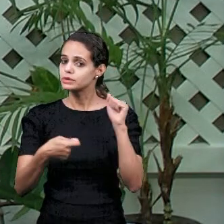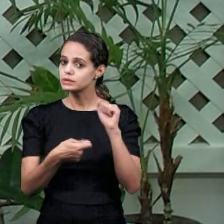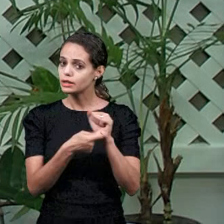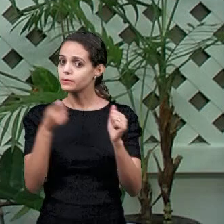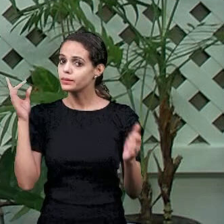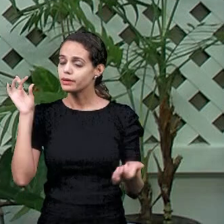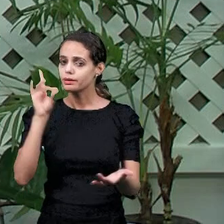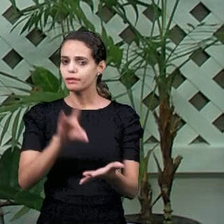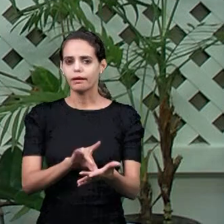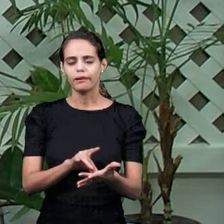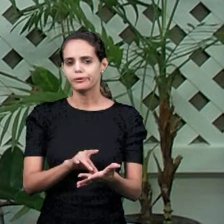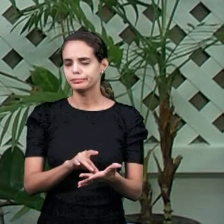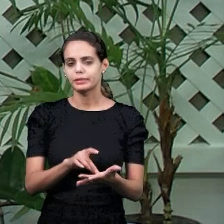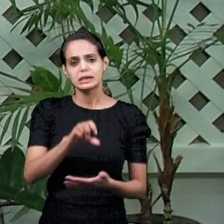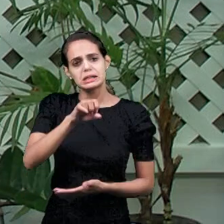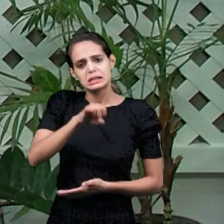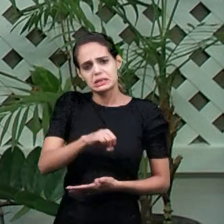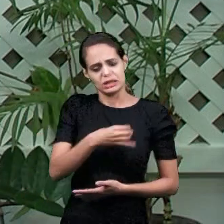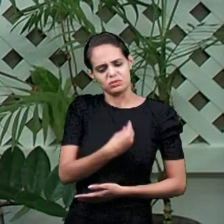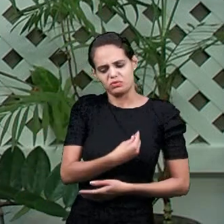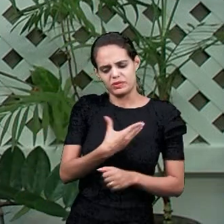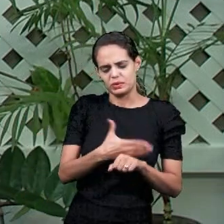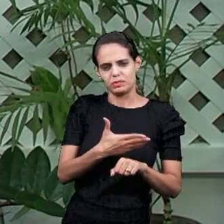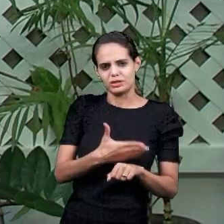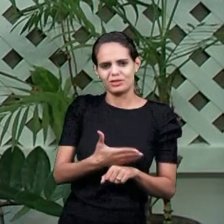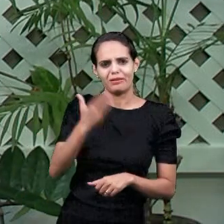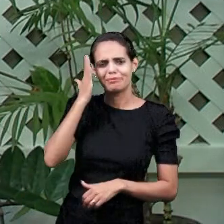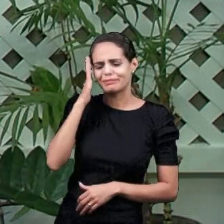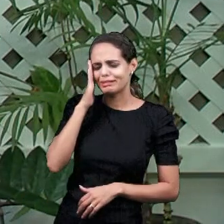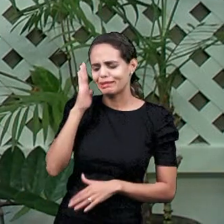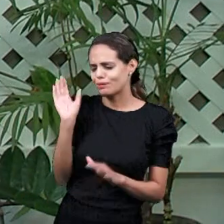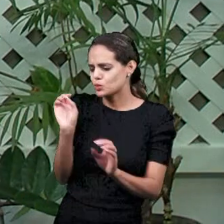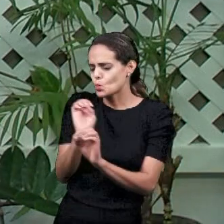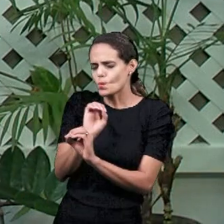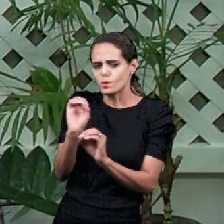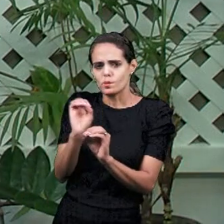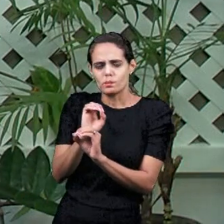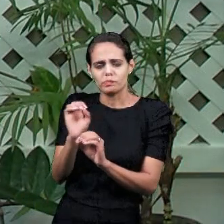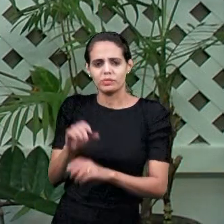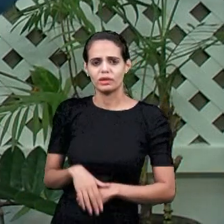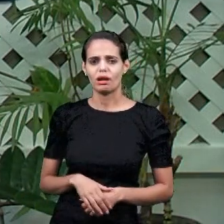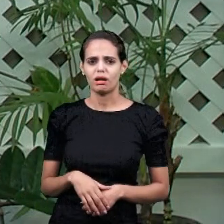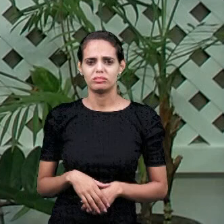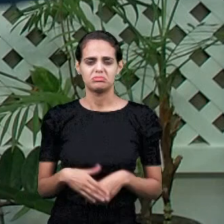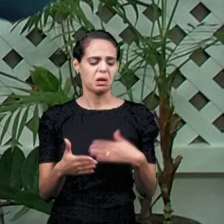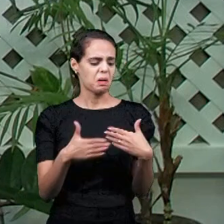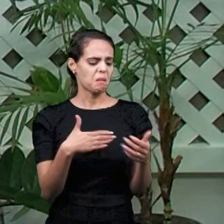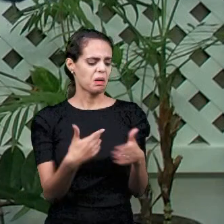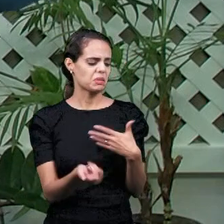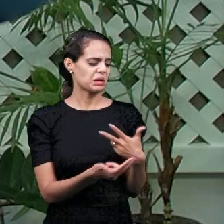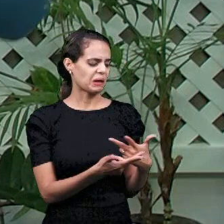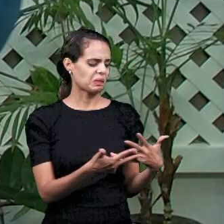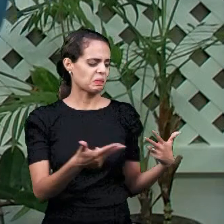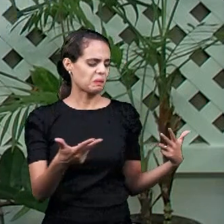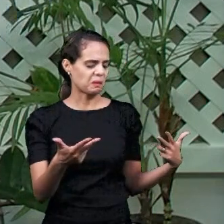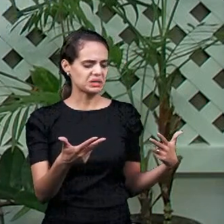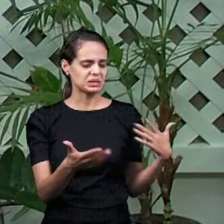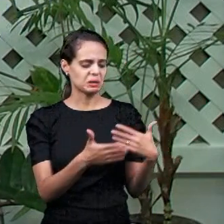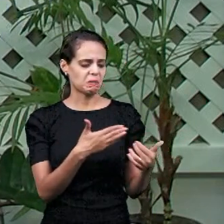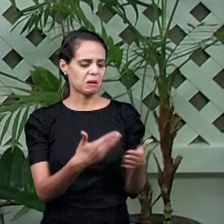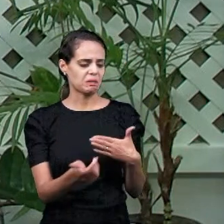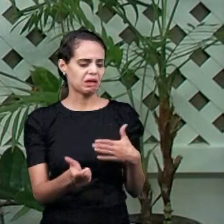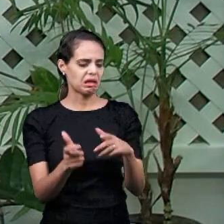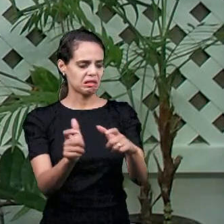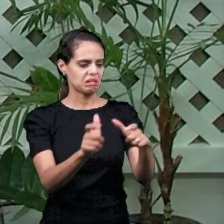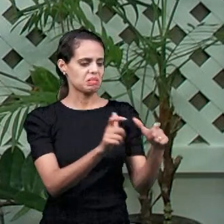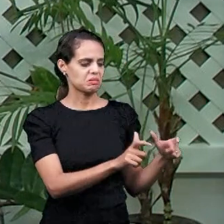Dieu salue pour sa vie. Il ne sait pas la valeur. Donc, n'importe où qu'il soit, n'importe quel coin, il entre, il